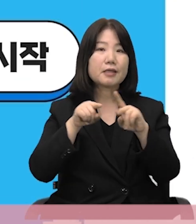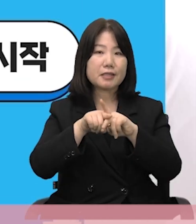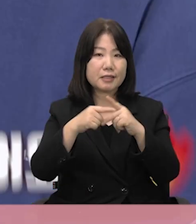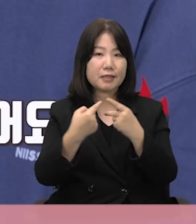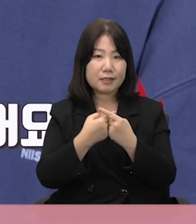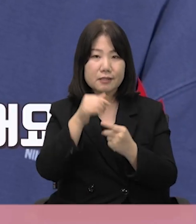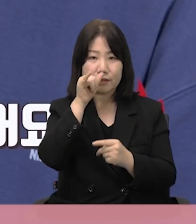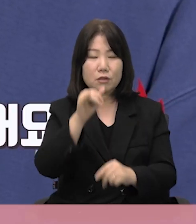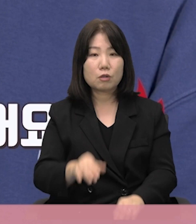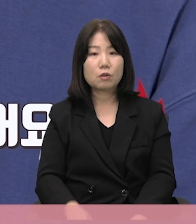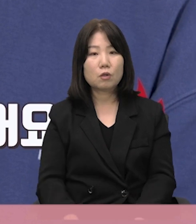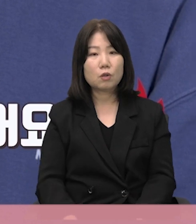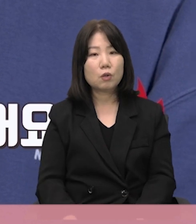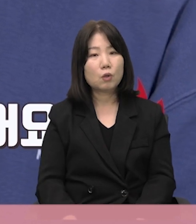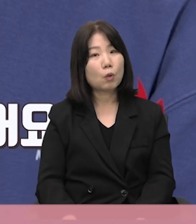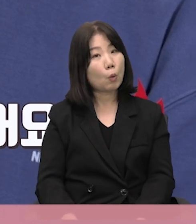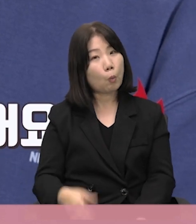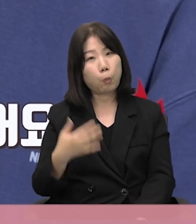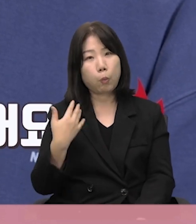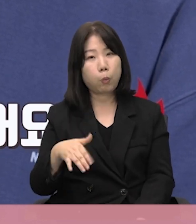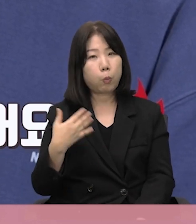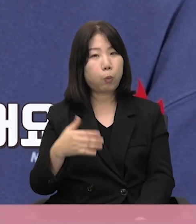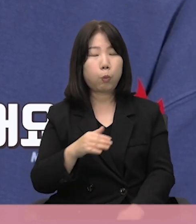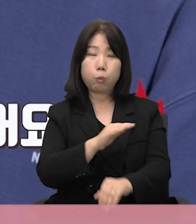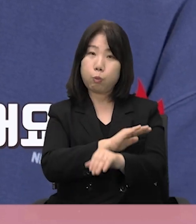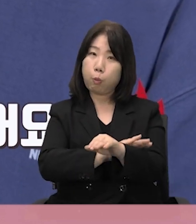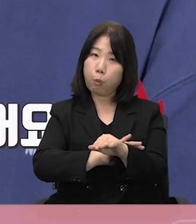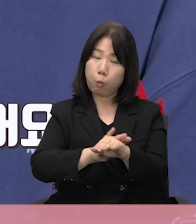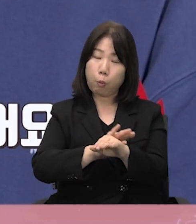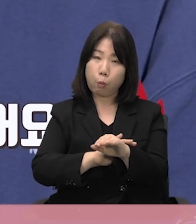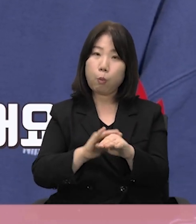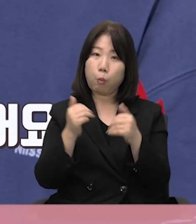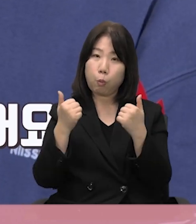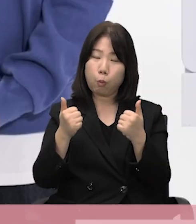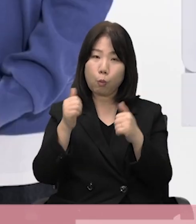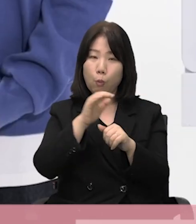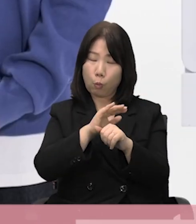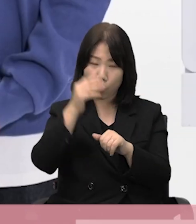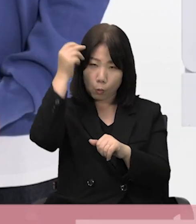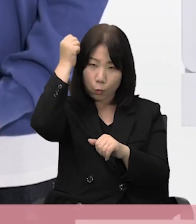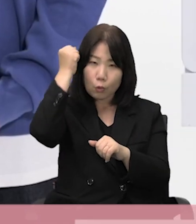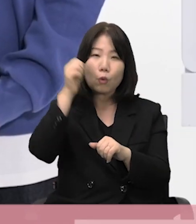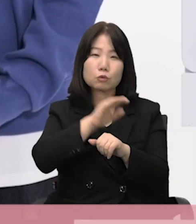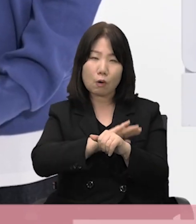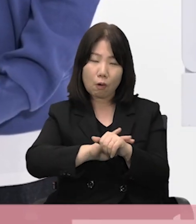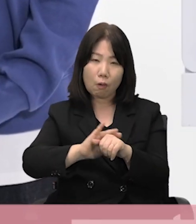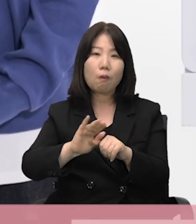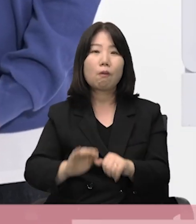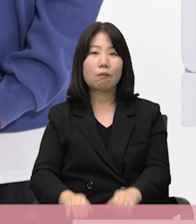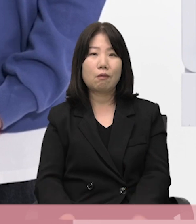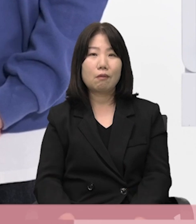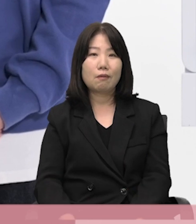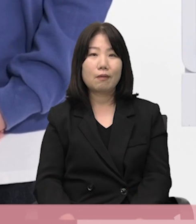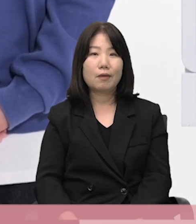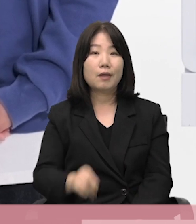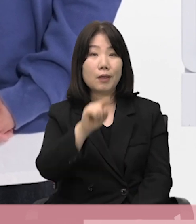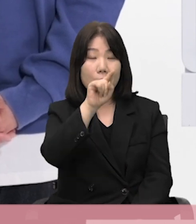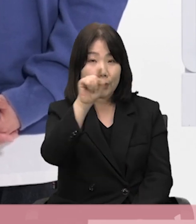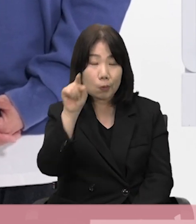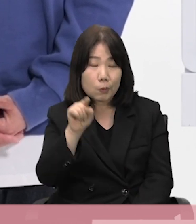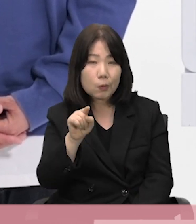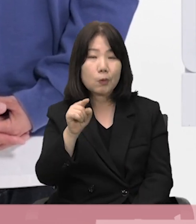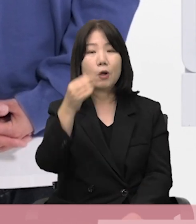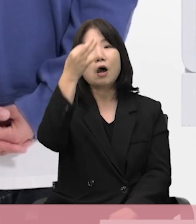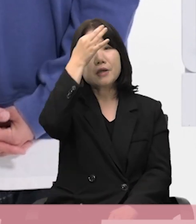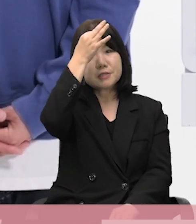있어요. 야, 드림이 정말 대단한걸? 잘 기억하고 있네. 톡톡 조작 기초에서는 키오스크를